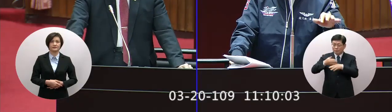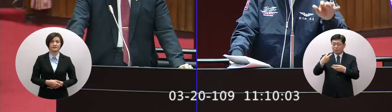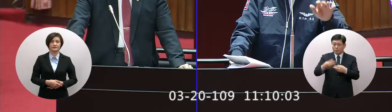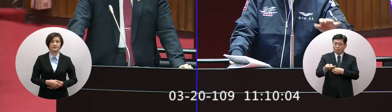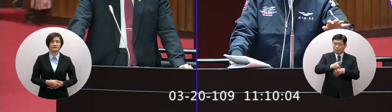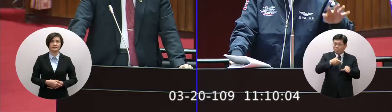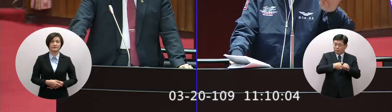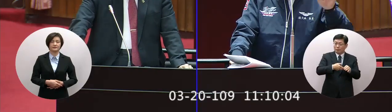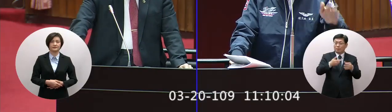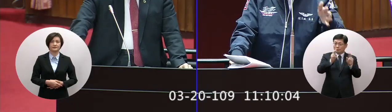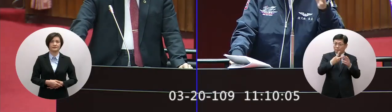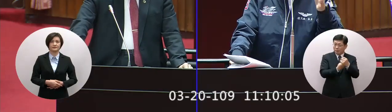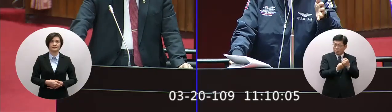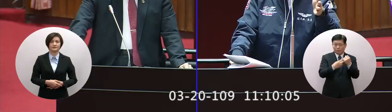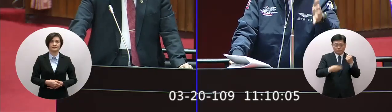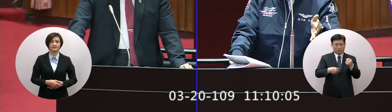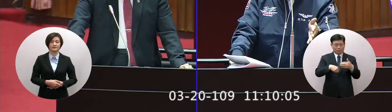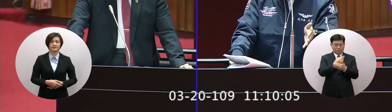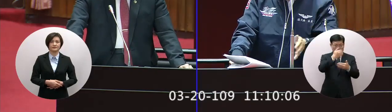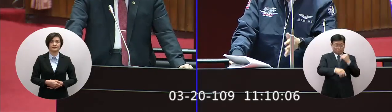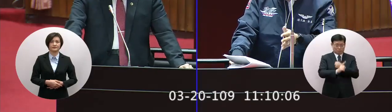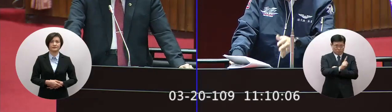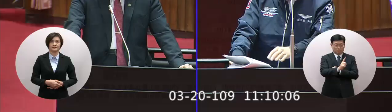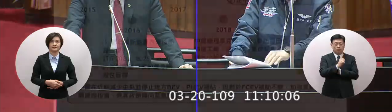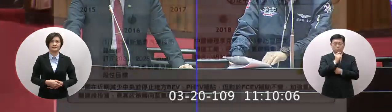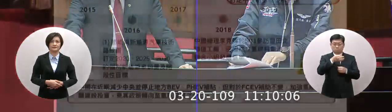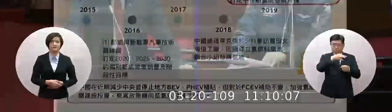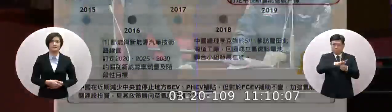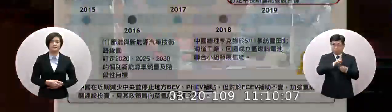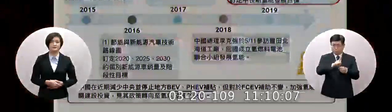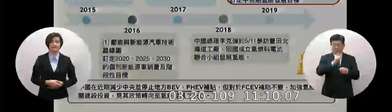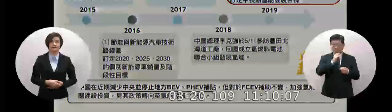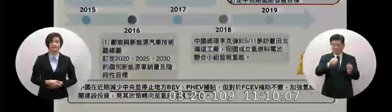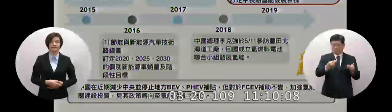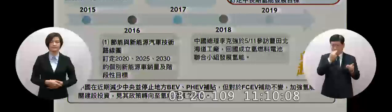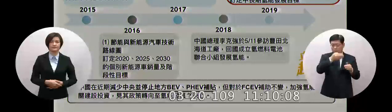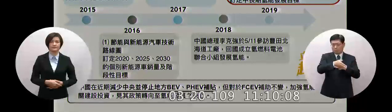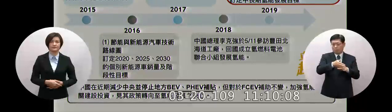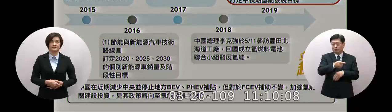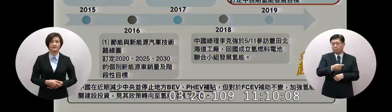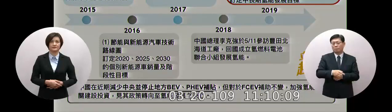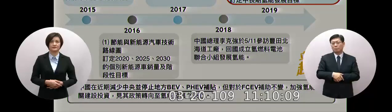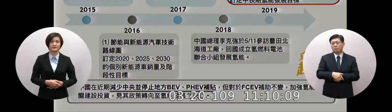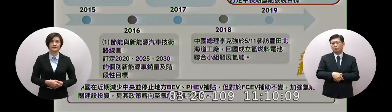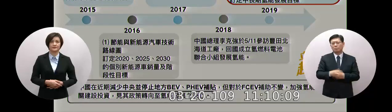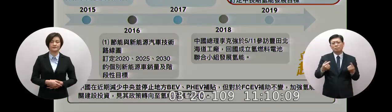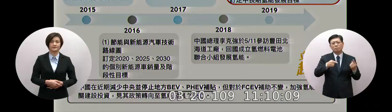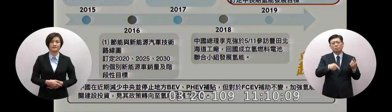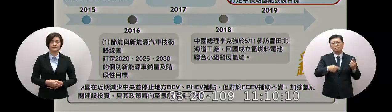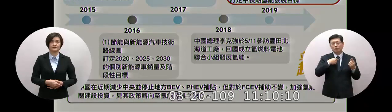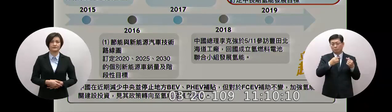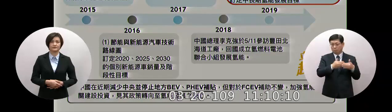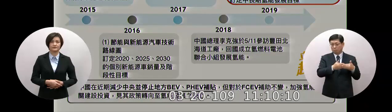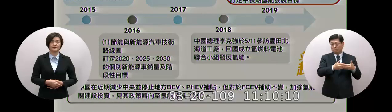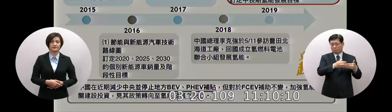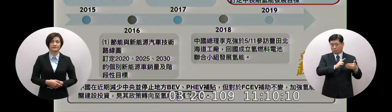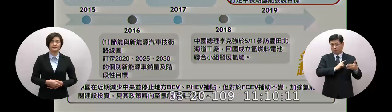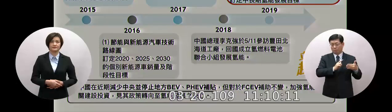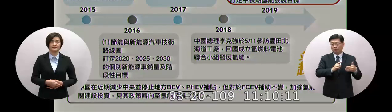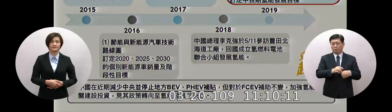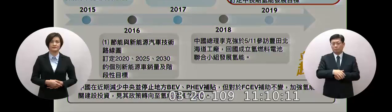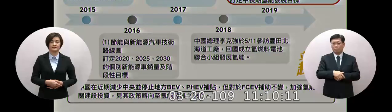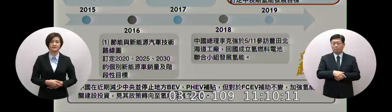车，现在只剩下专门去这个补助有关于氢能车的部分。我想这个在中国的这个